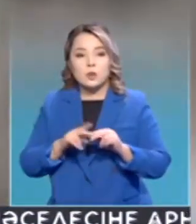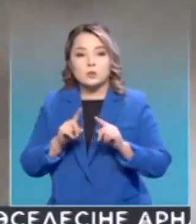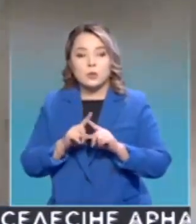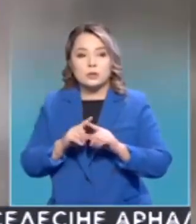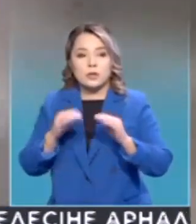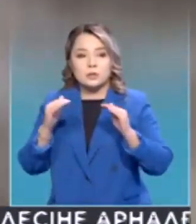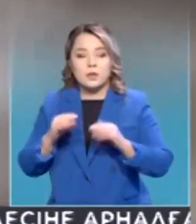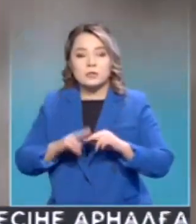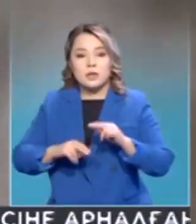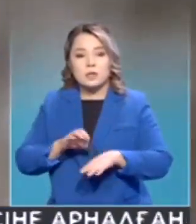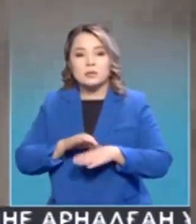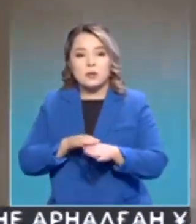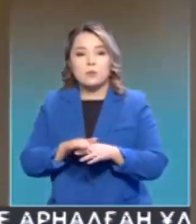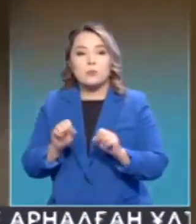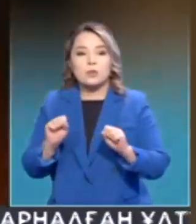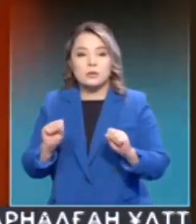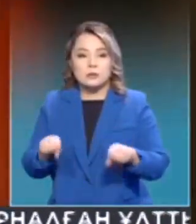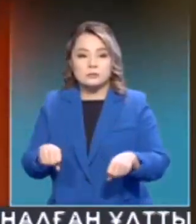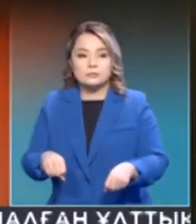етілген.